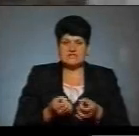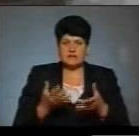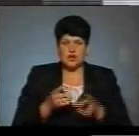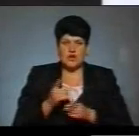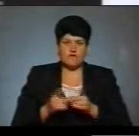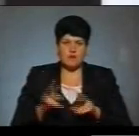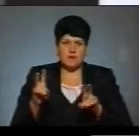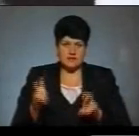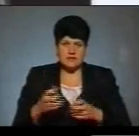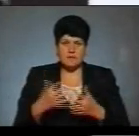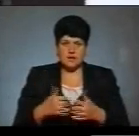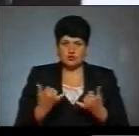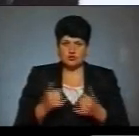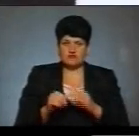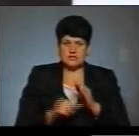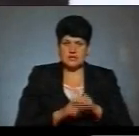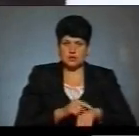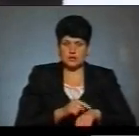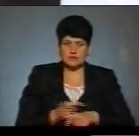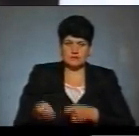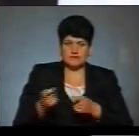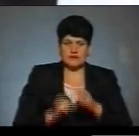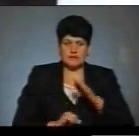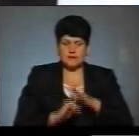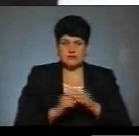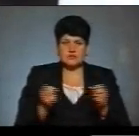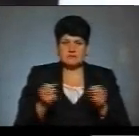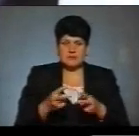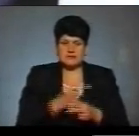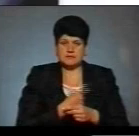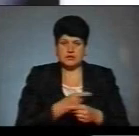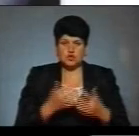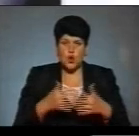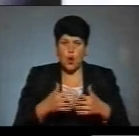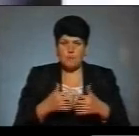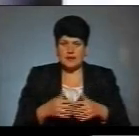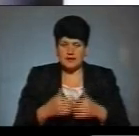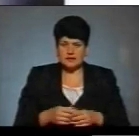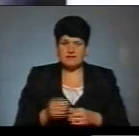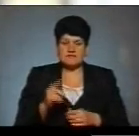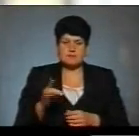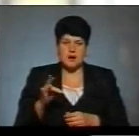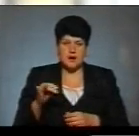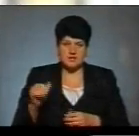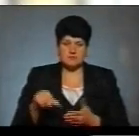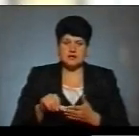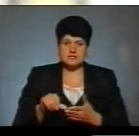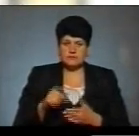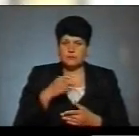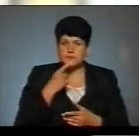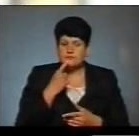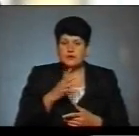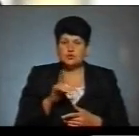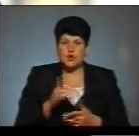«Світлореформації». Апарати сьогодні о 16-й годині доставили на базу спецмедобладнання у Збаражі. Представник цієї організації Іван Гонтар каже,